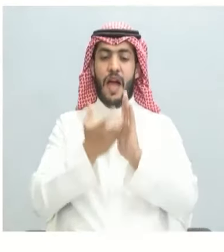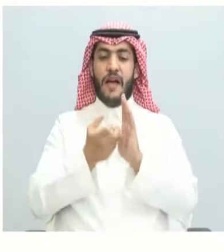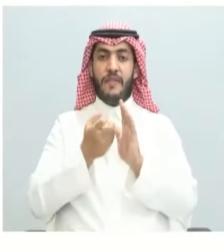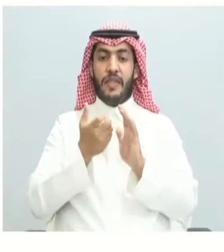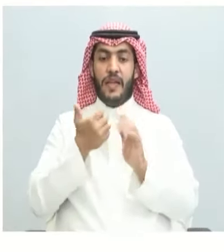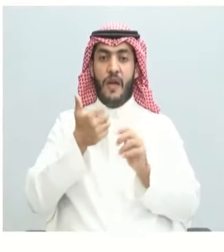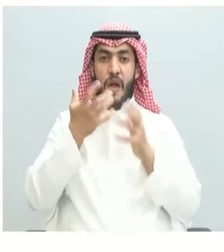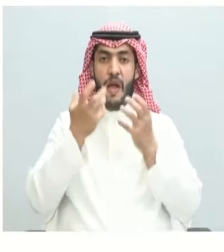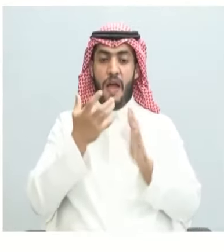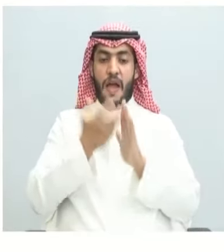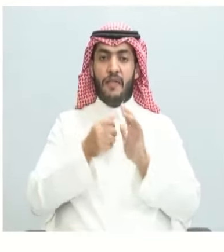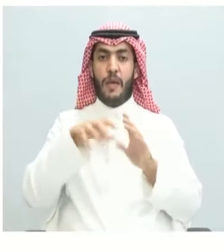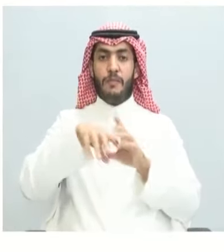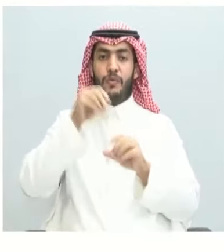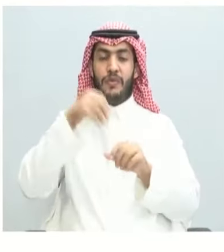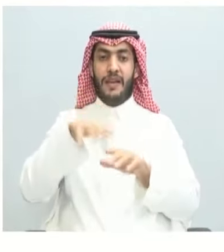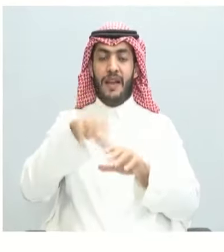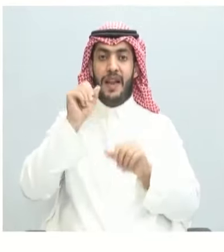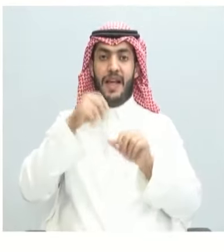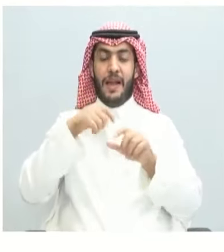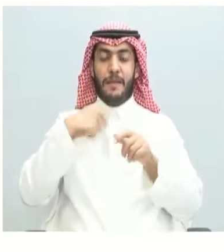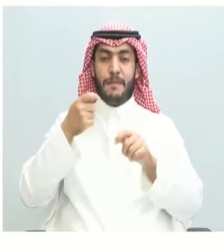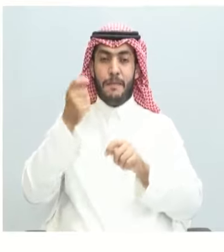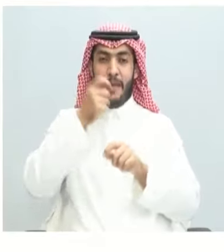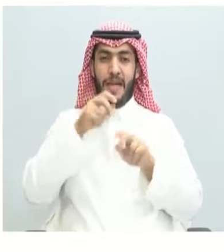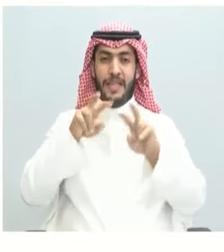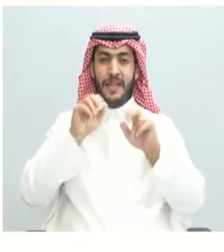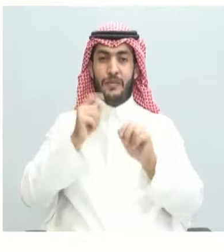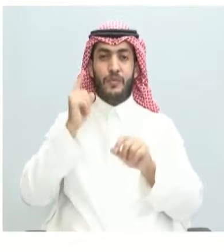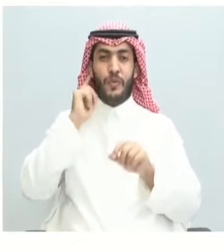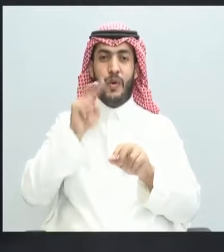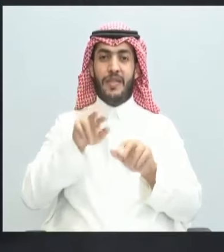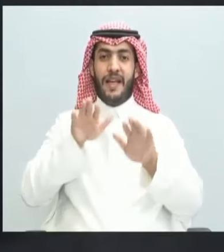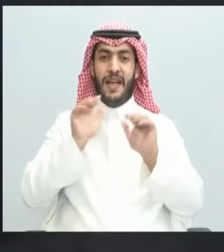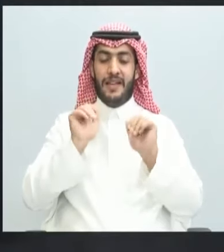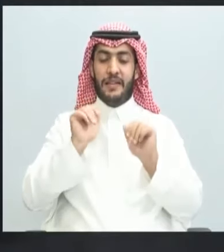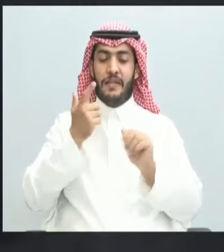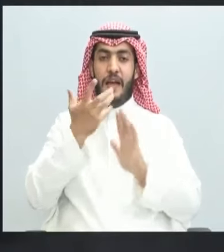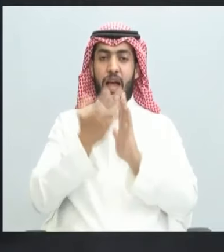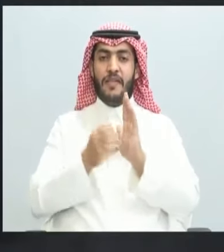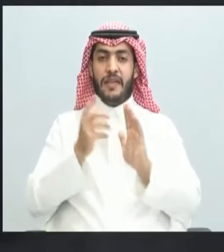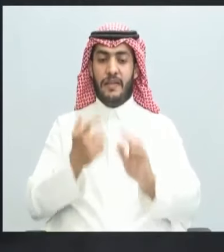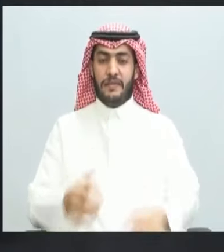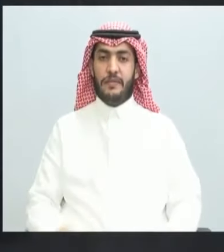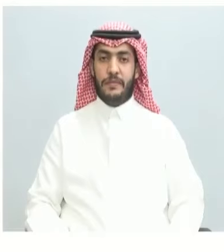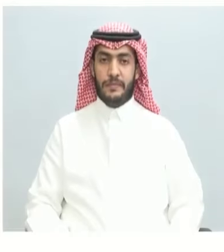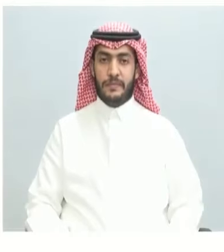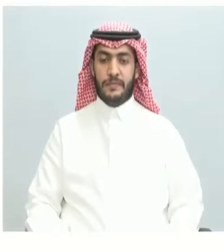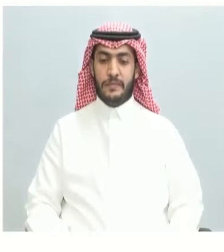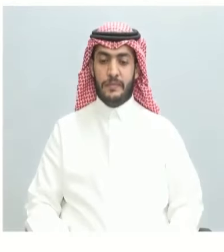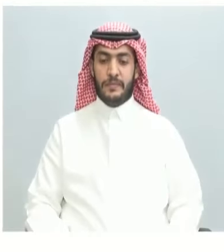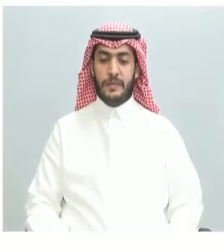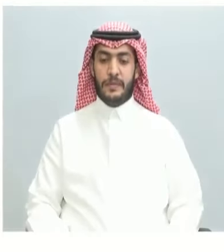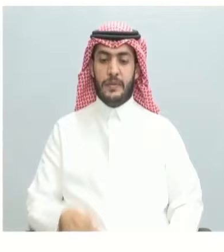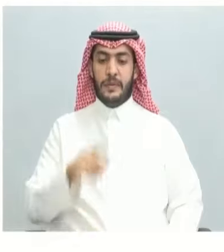المشروع بعد ما انتهينا من تسجيل الصوت كيف نقوم بحفظه احسنتم نقوم